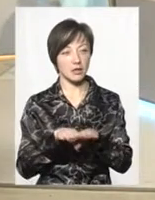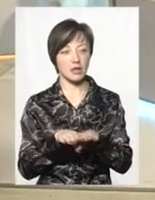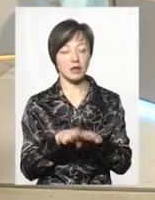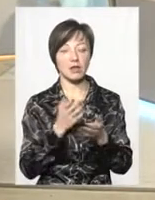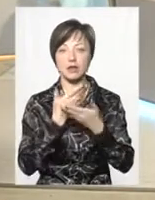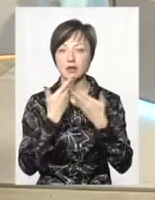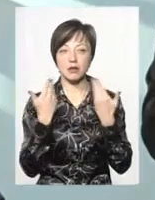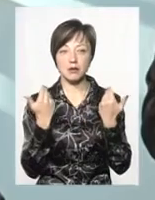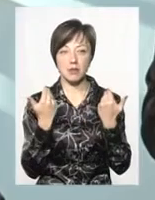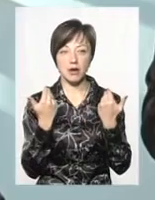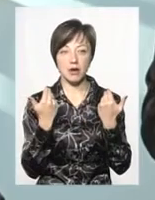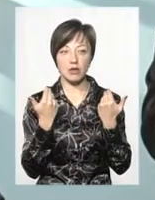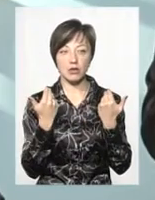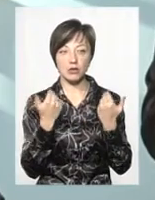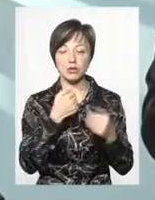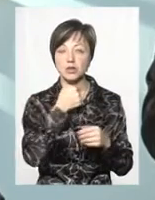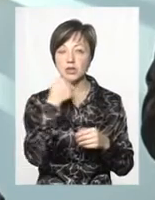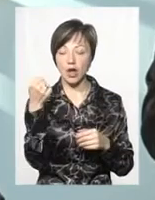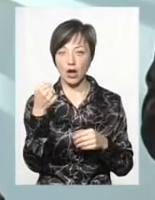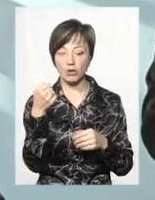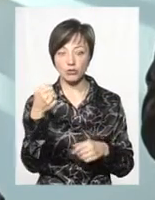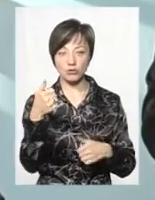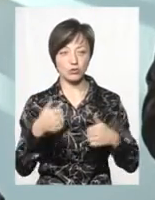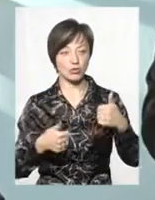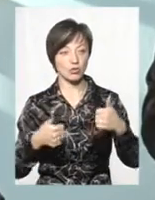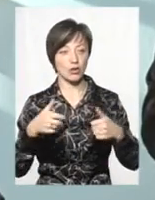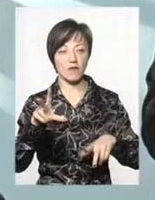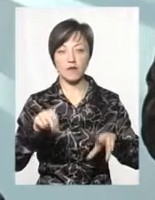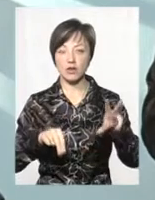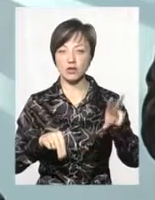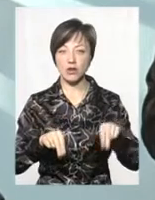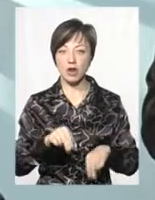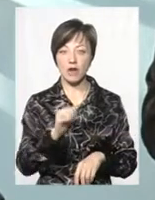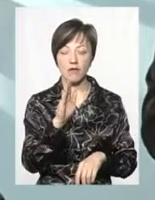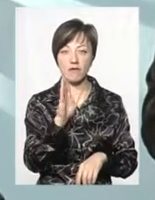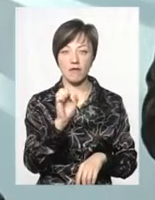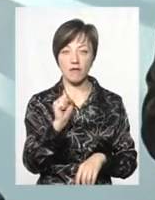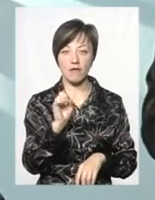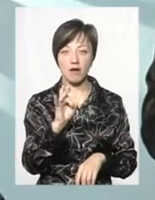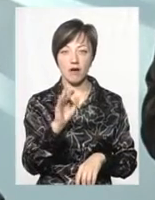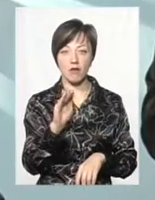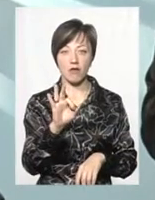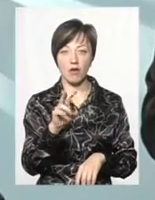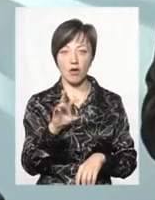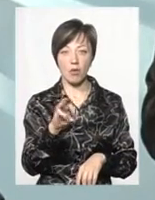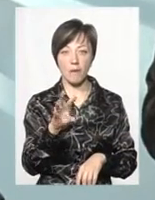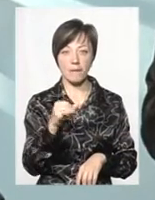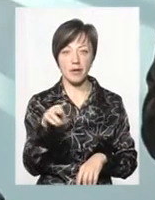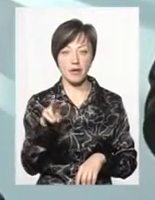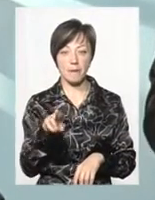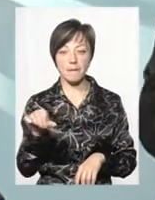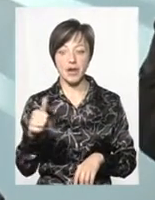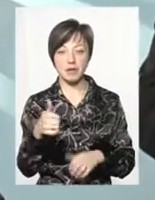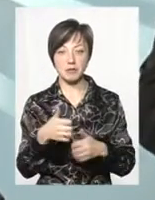не мають старшого. І рахують Варфоломія тільки першим серед рівних, тому